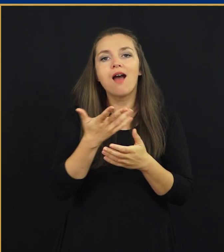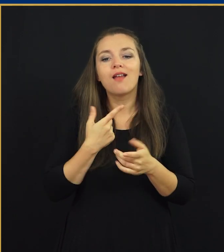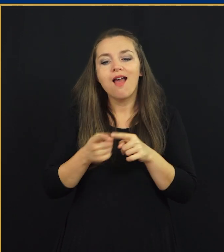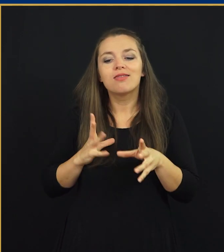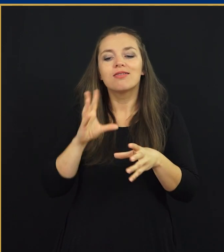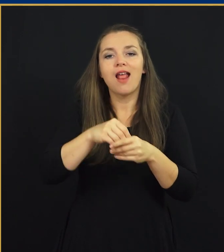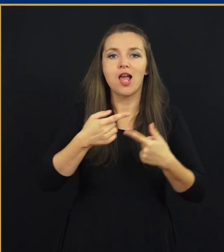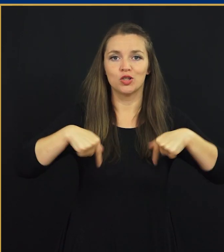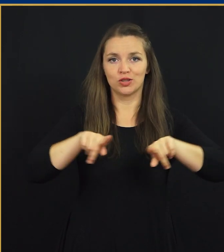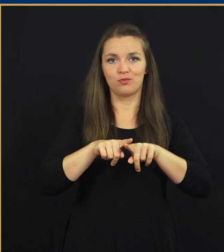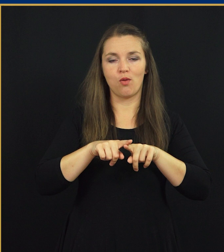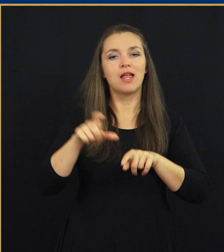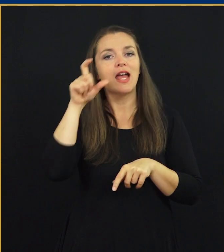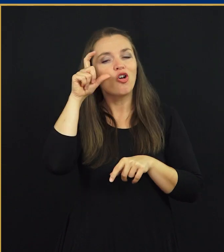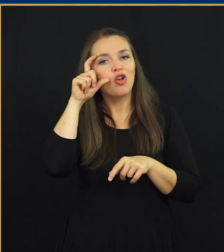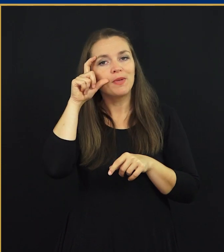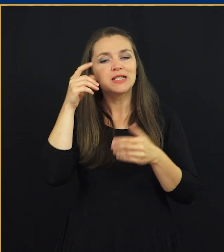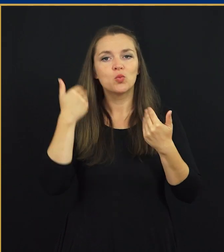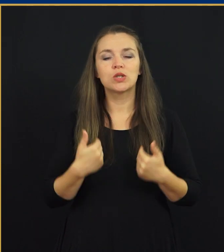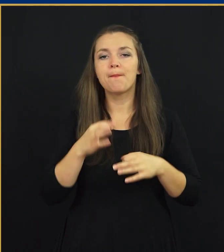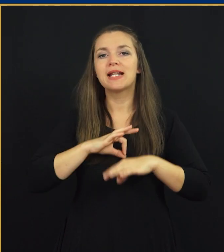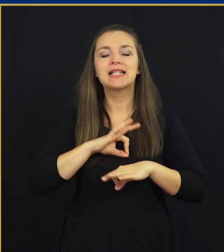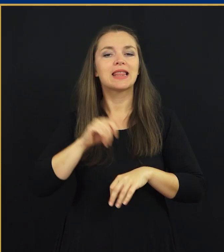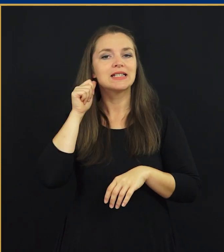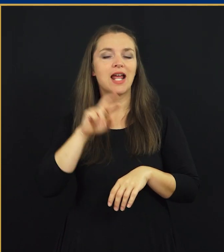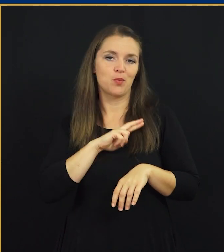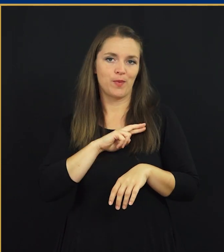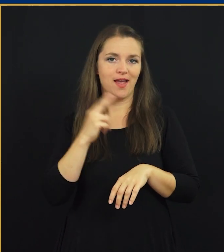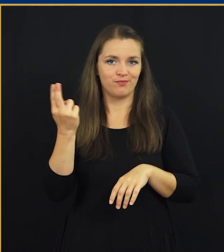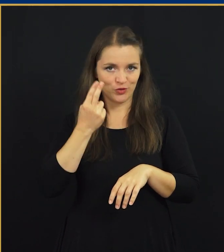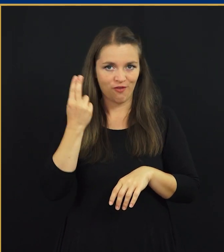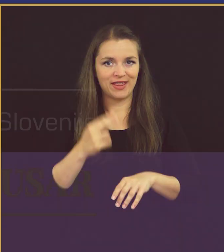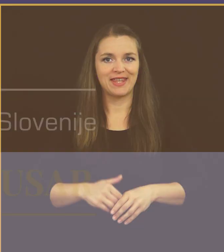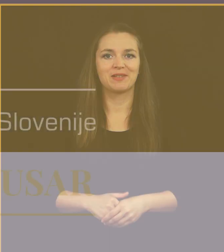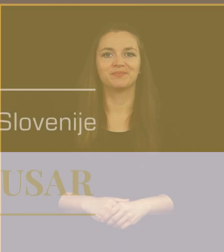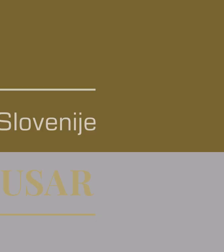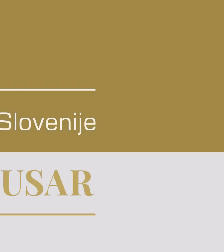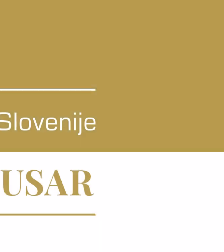del smo. Nataša Pirc Musar, predsednica Republike Slovenije.